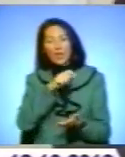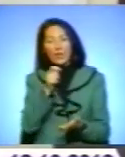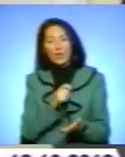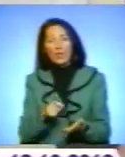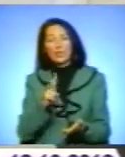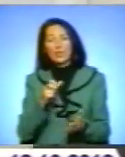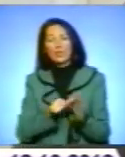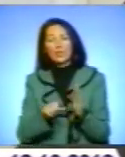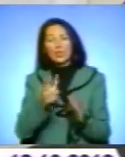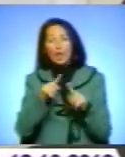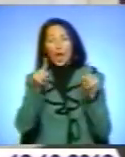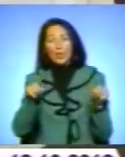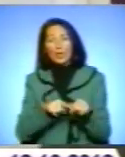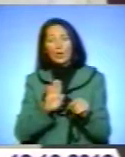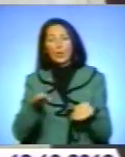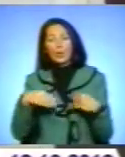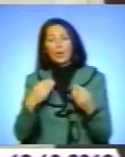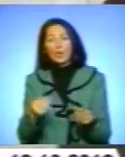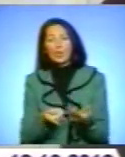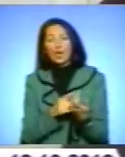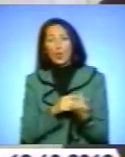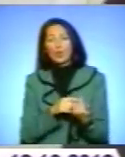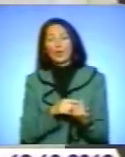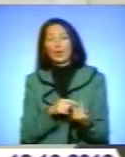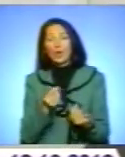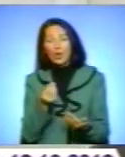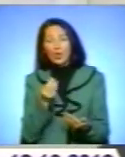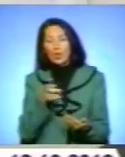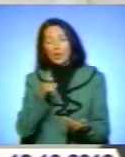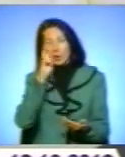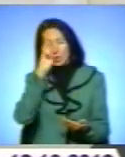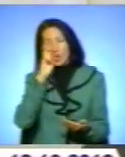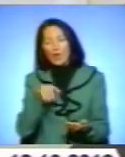264 путівки було придбано за рахунок субвенцій з державного у місцевий бюджет.